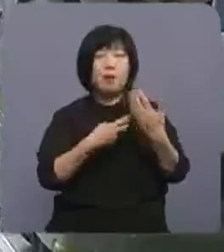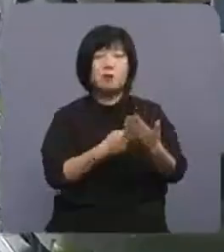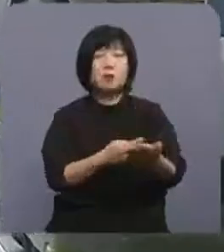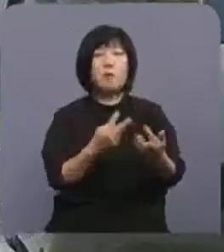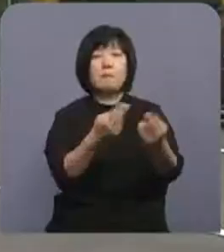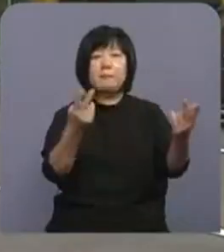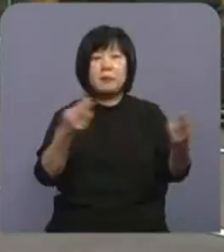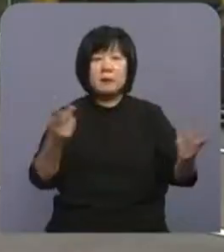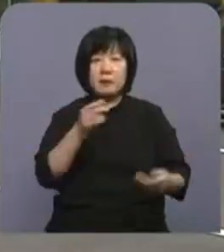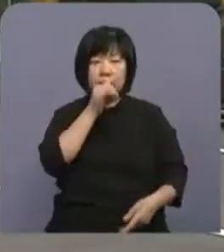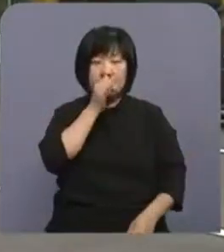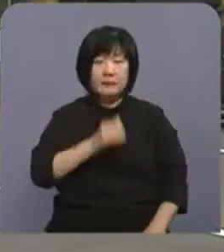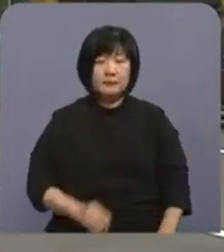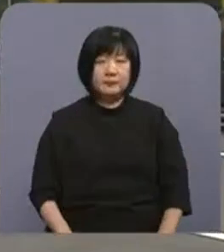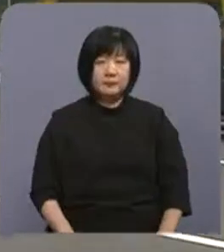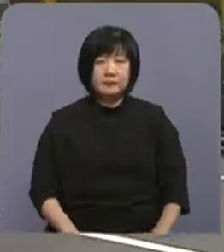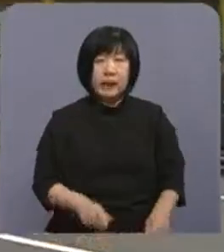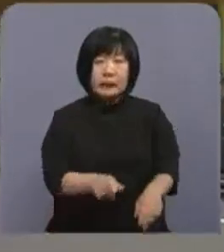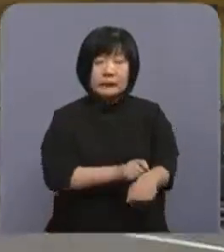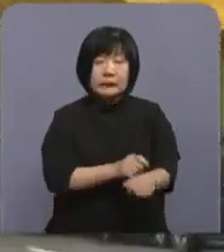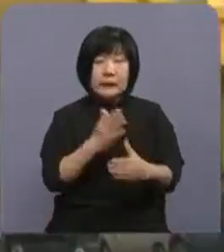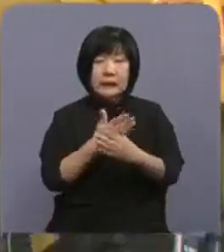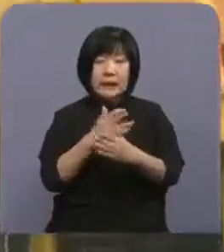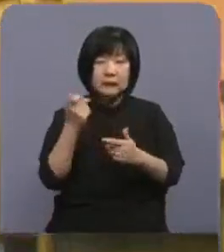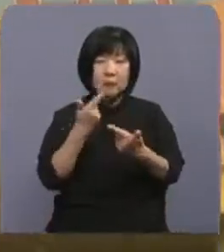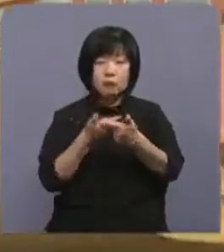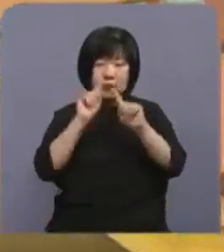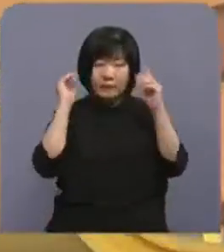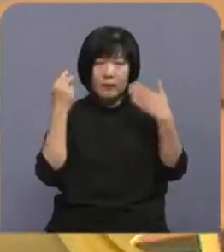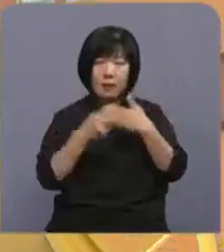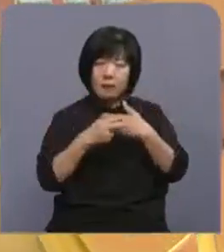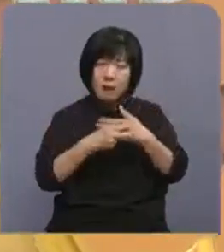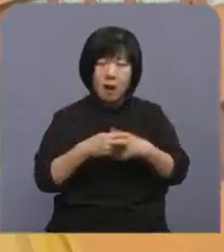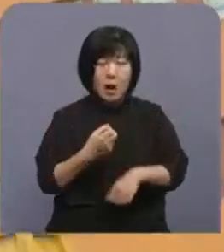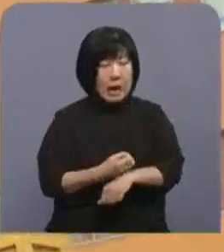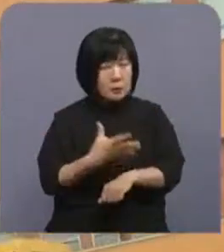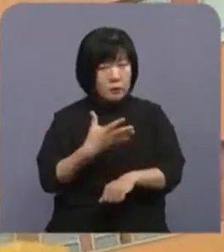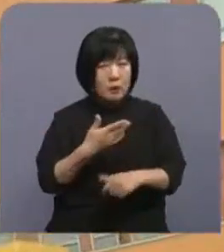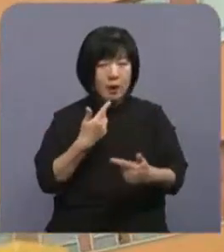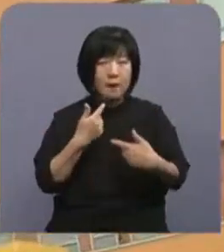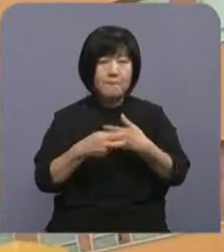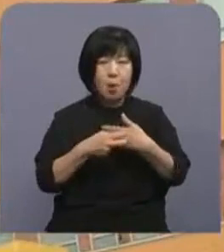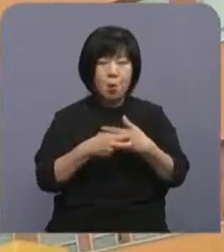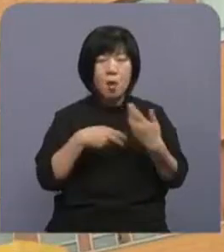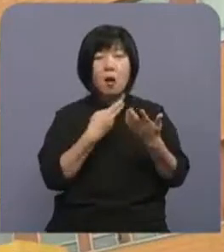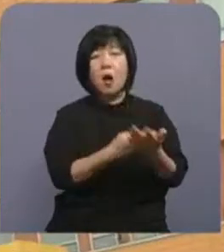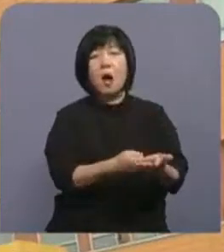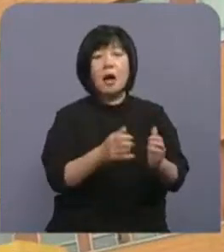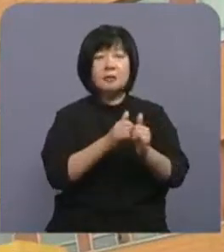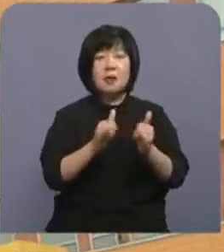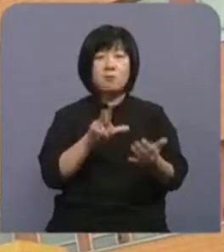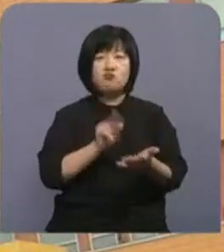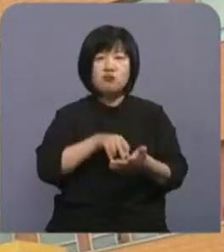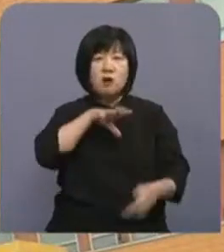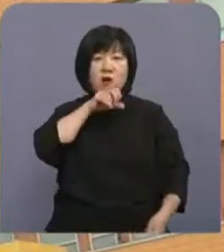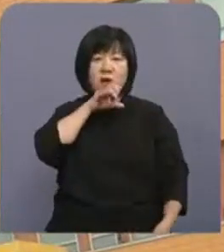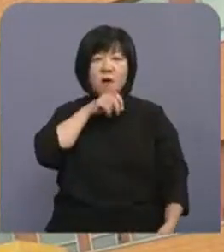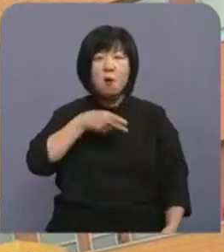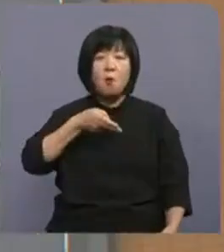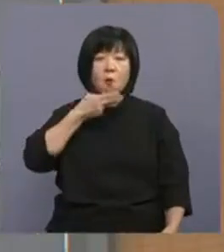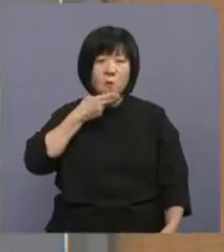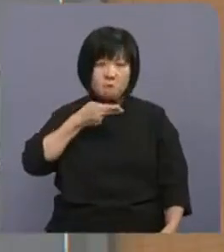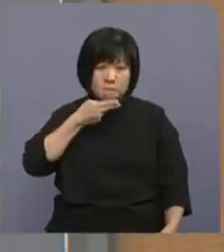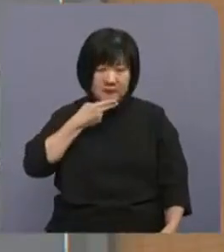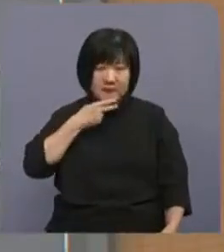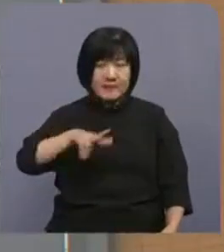있습니다 특히 양산 부산대병원은 불가피하게 병원에 남는 환자는 문제를 제기하지 않겠다는 서약서까지